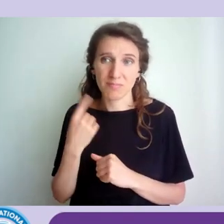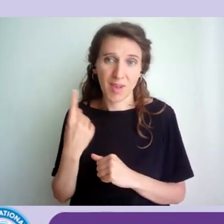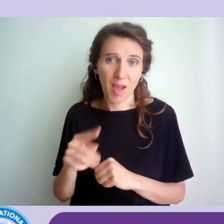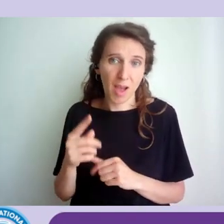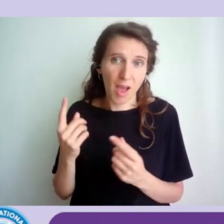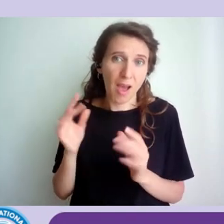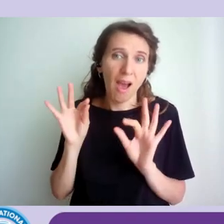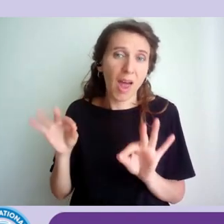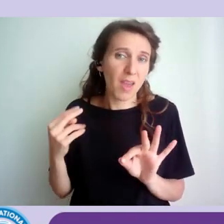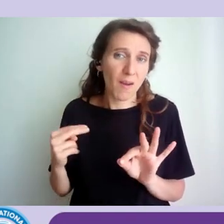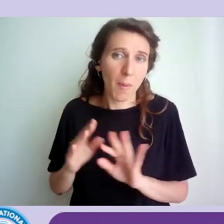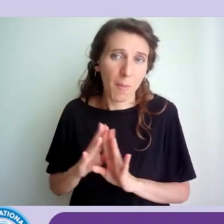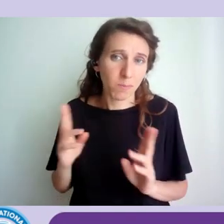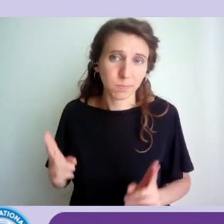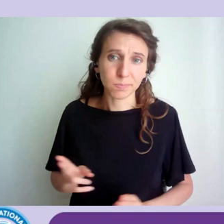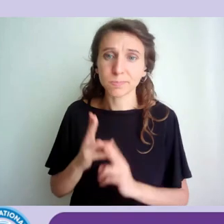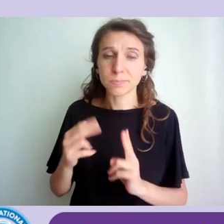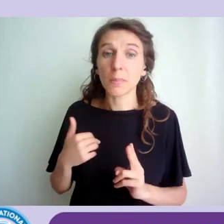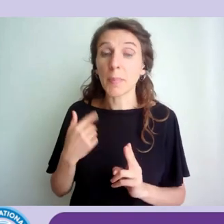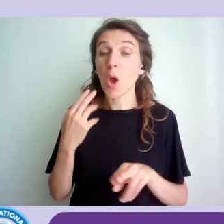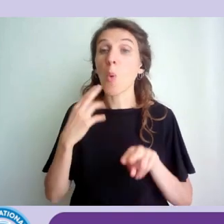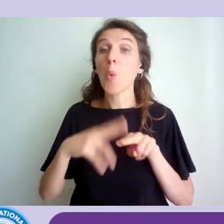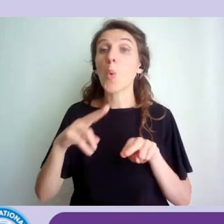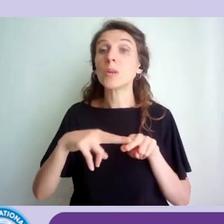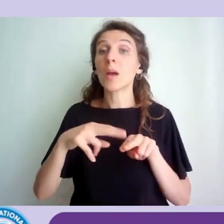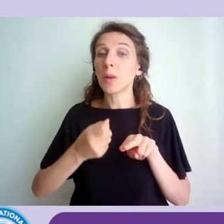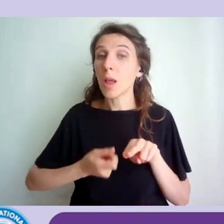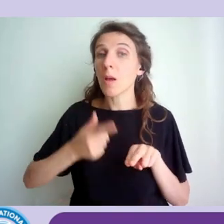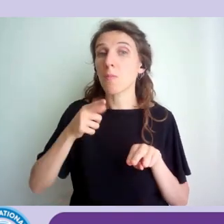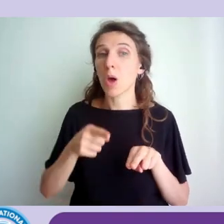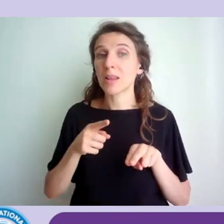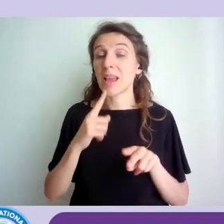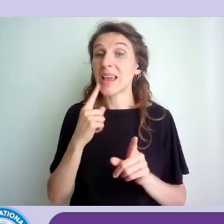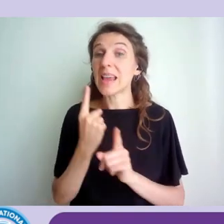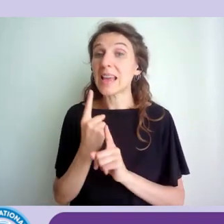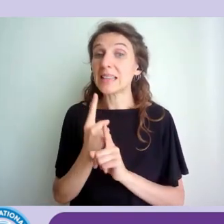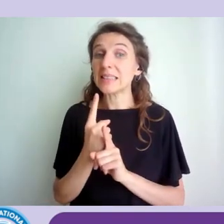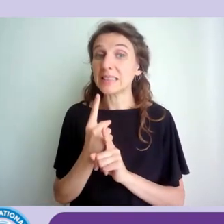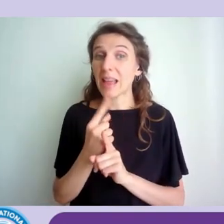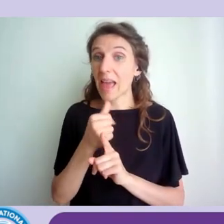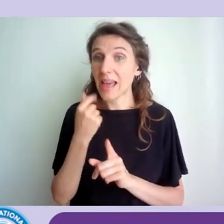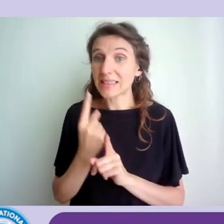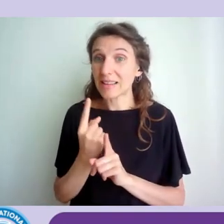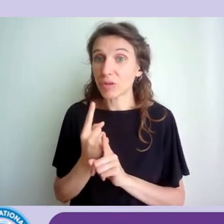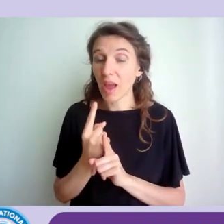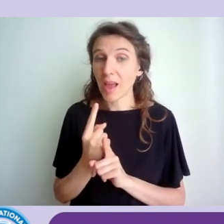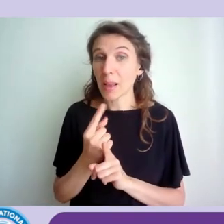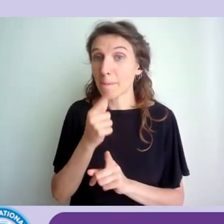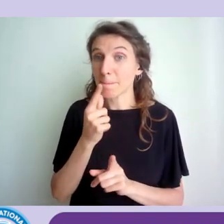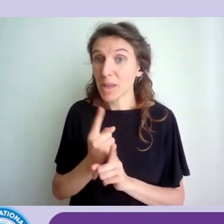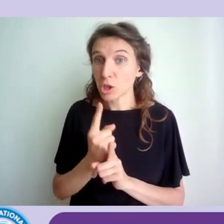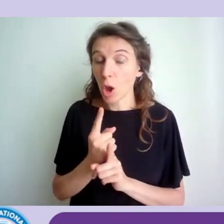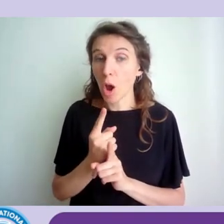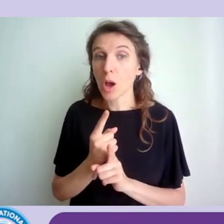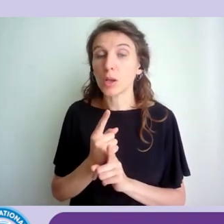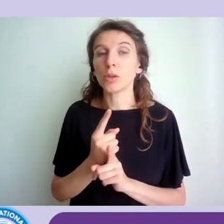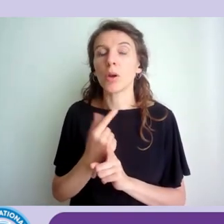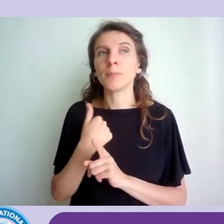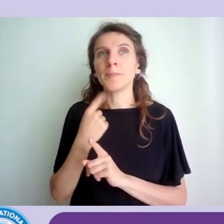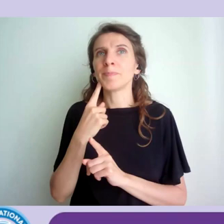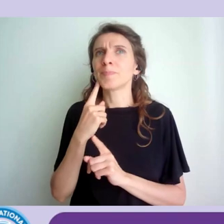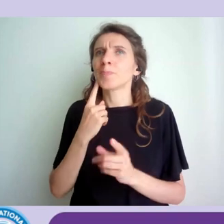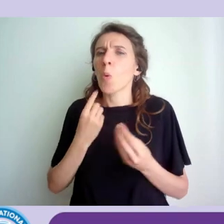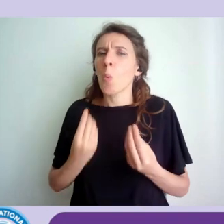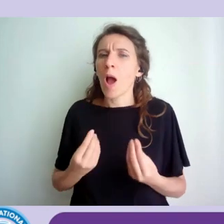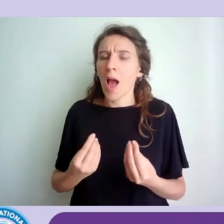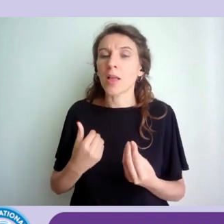dell'usabilità E questa esigenza si sente in modo particolare quando si navigano per esempio siti eh di